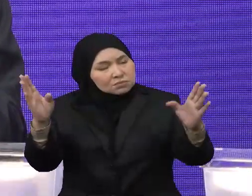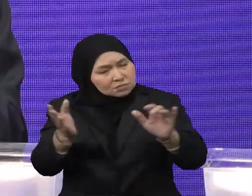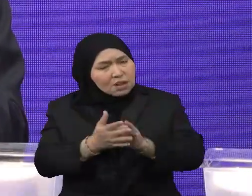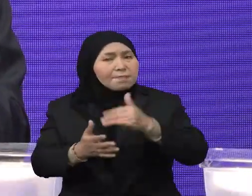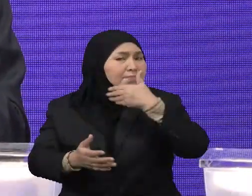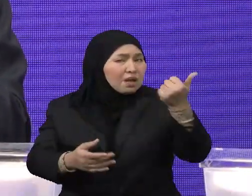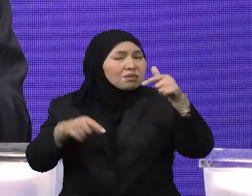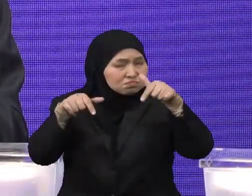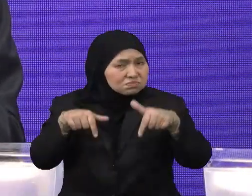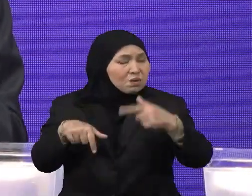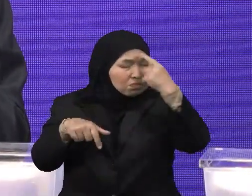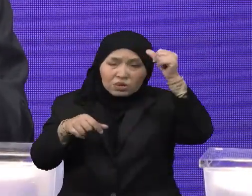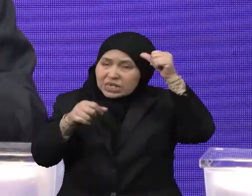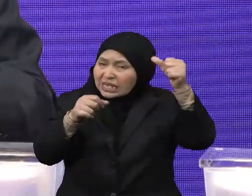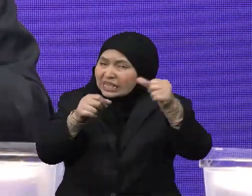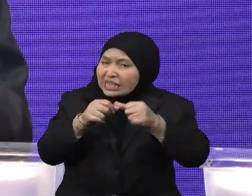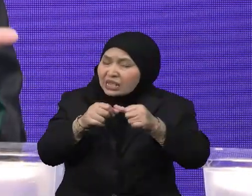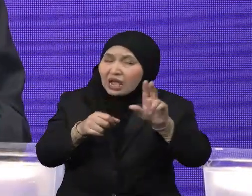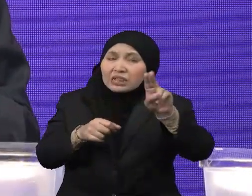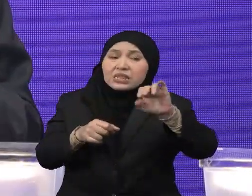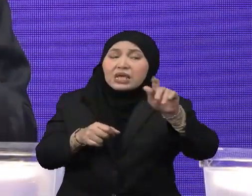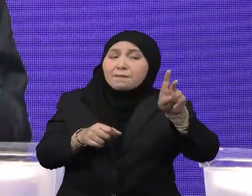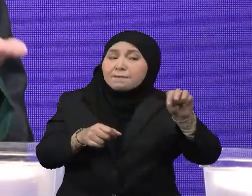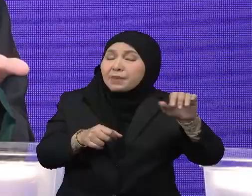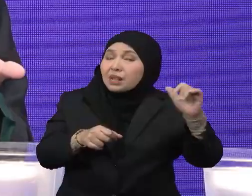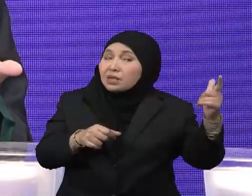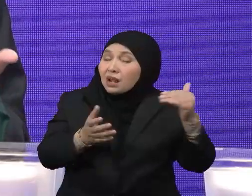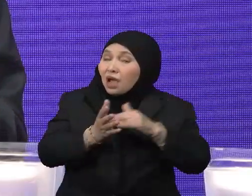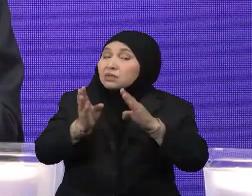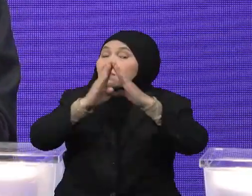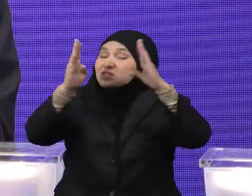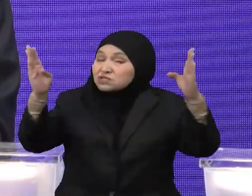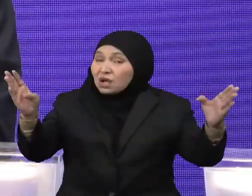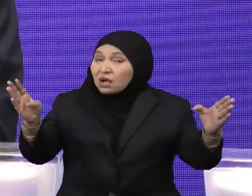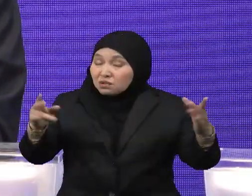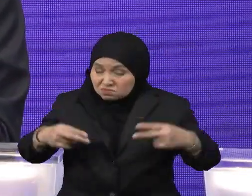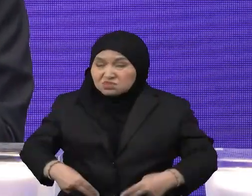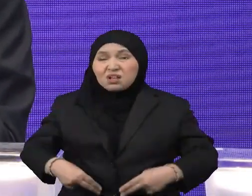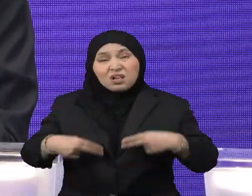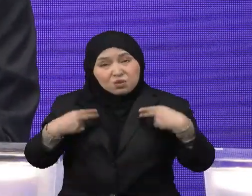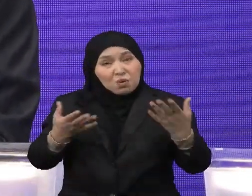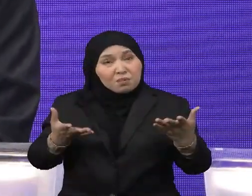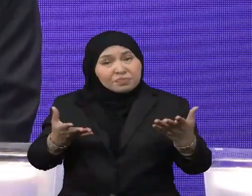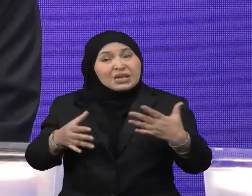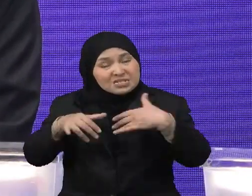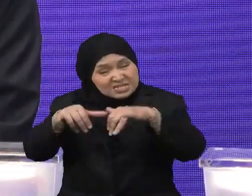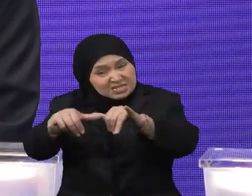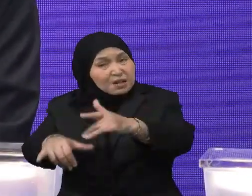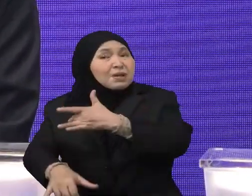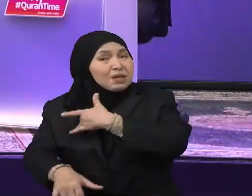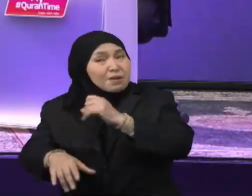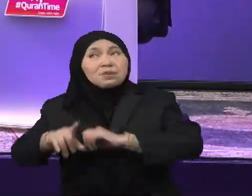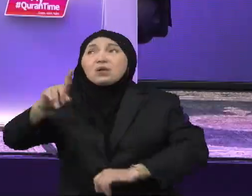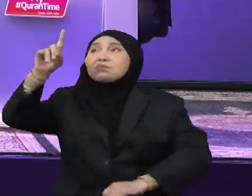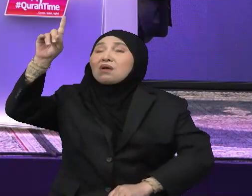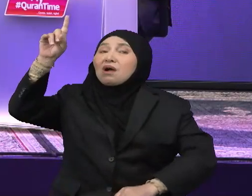pada ketinggi ini untuk kamu ingat nikmat-nikmat yang lain yang jauh lebih besar kamu masih hidup kamu masih beriman kepada Allah Subhanahu Wa